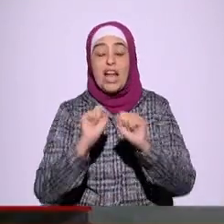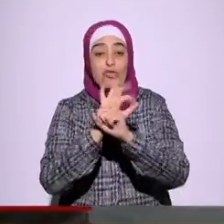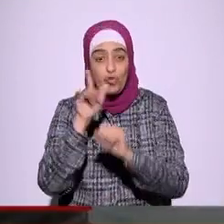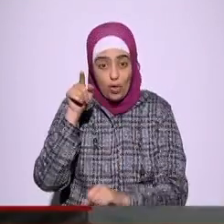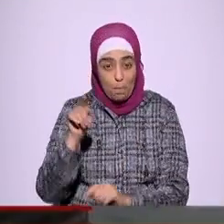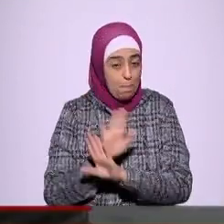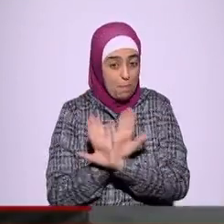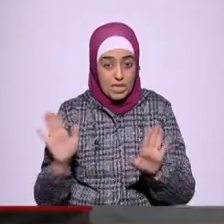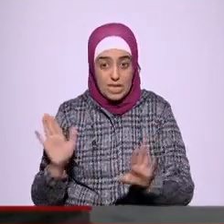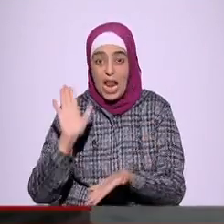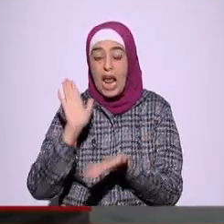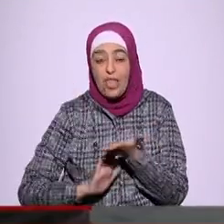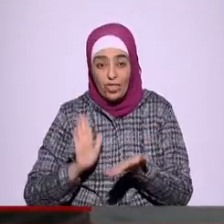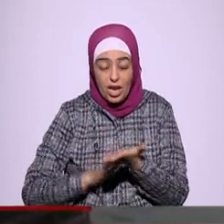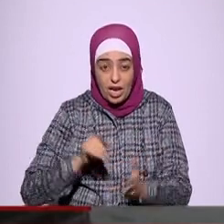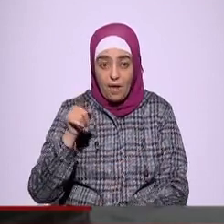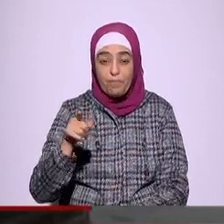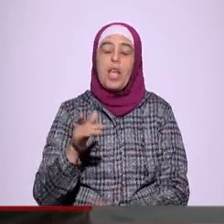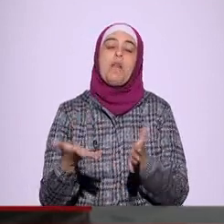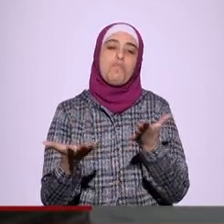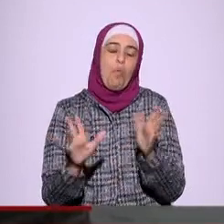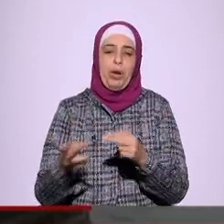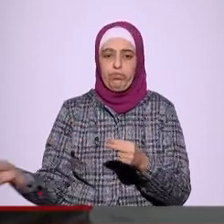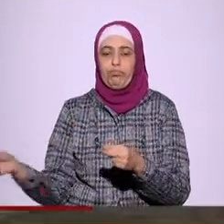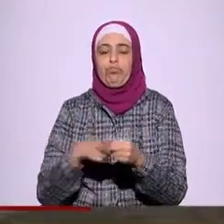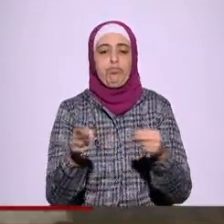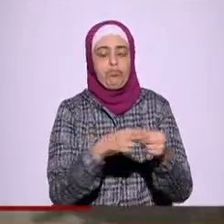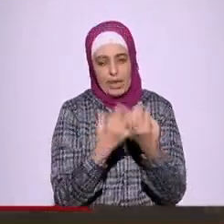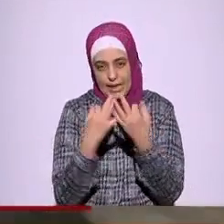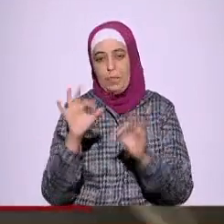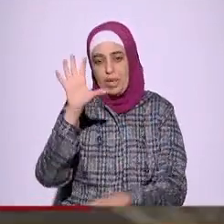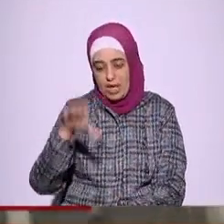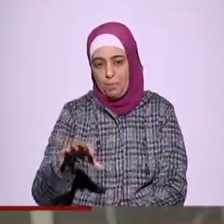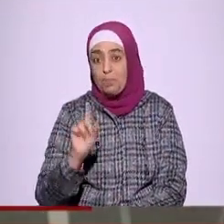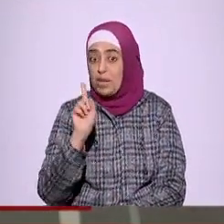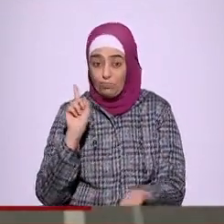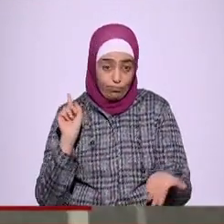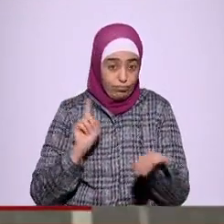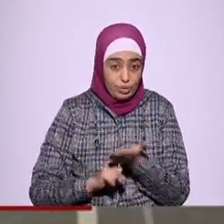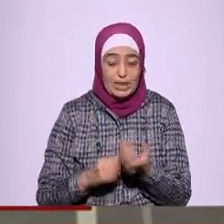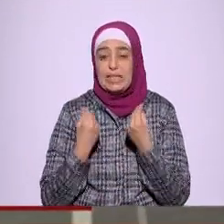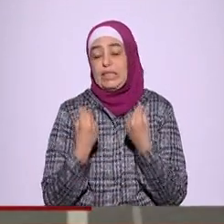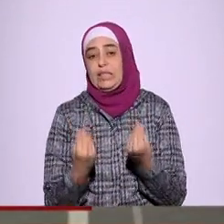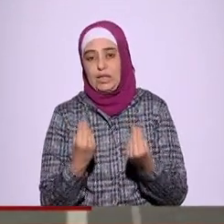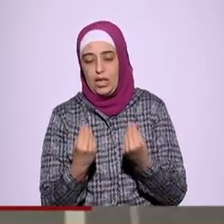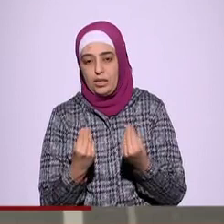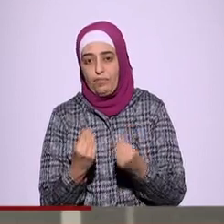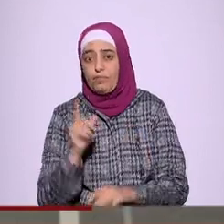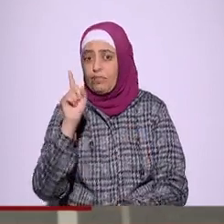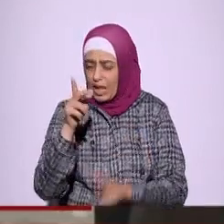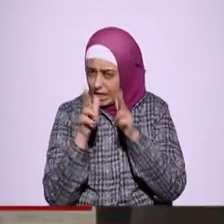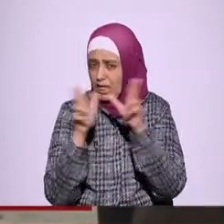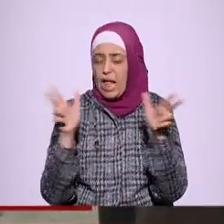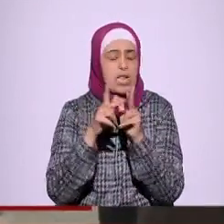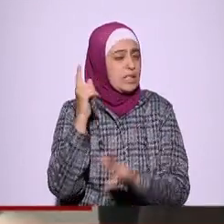يعني الحالات الخطرة من الكورونا. ولكن حتى هذه اللحظة، بالرغم من